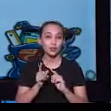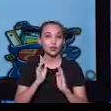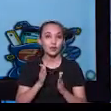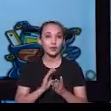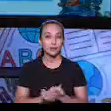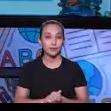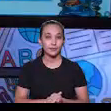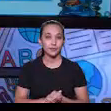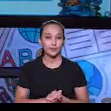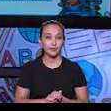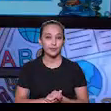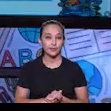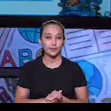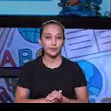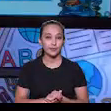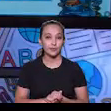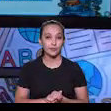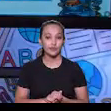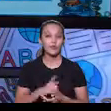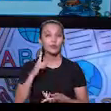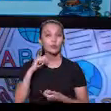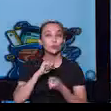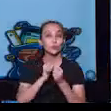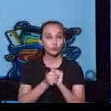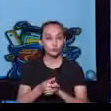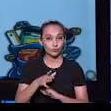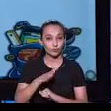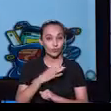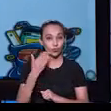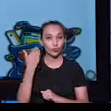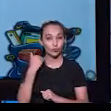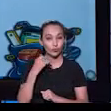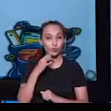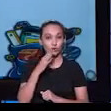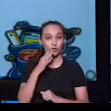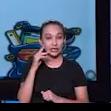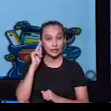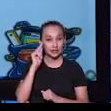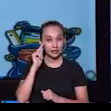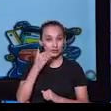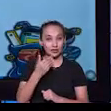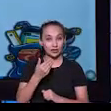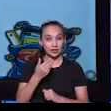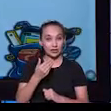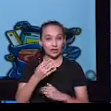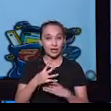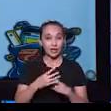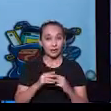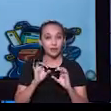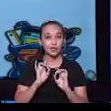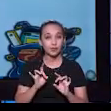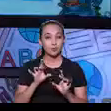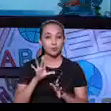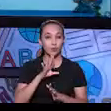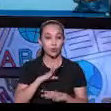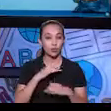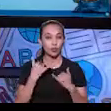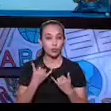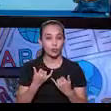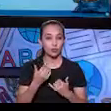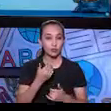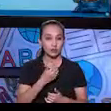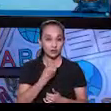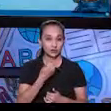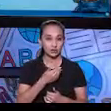числам. Вы это хорошо запомнили? На прошлом уроке я вам об этом рассказывала. А теперь